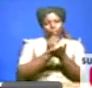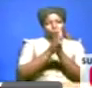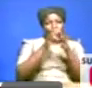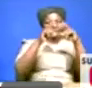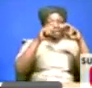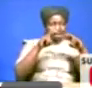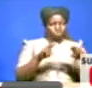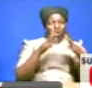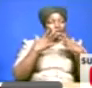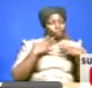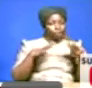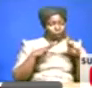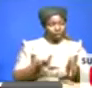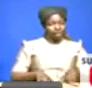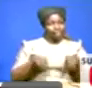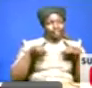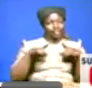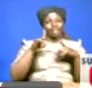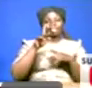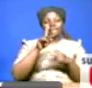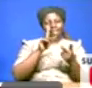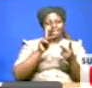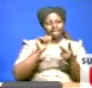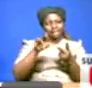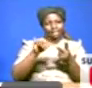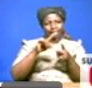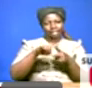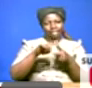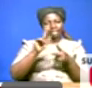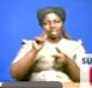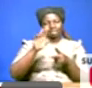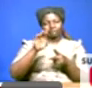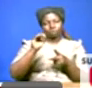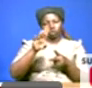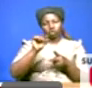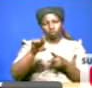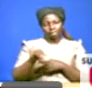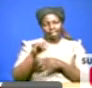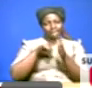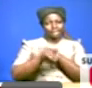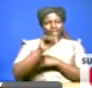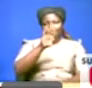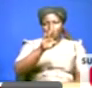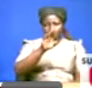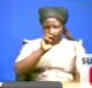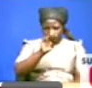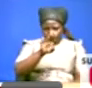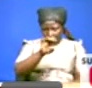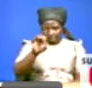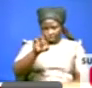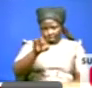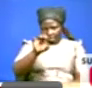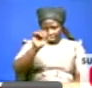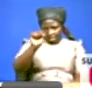Wakazi wa vijiji vya Karie na Kabuguri, eneo la Mbeere Kusini katika kaunti ya Embu, waliomba usaidizi kutoka kwa